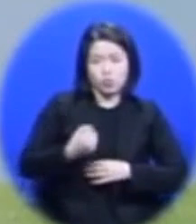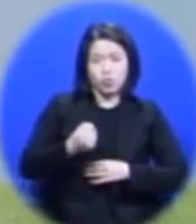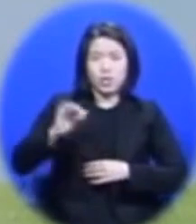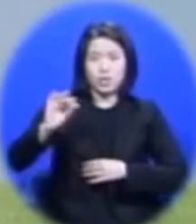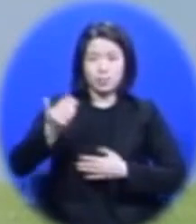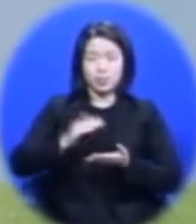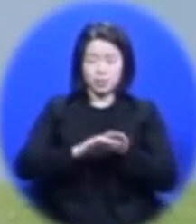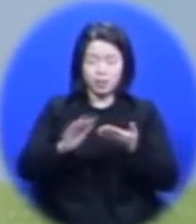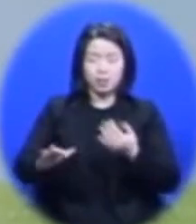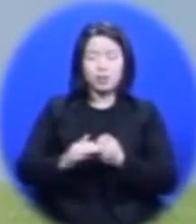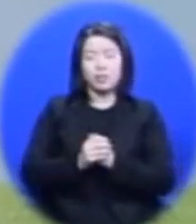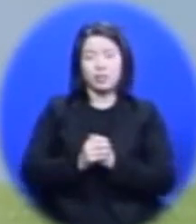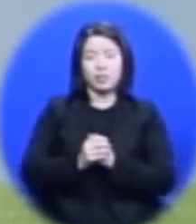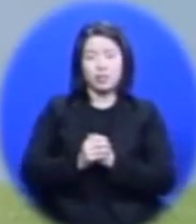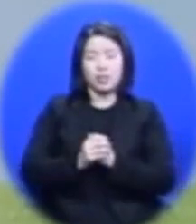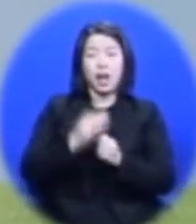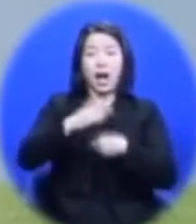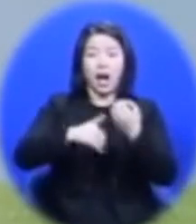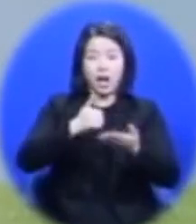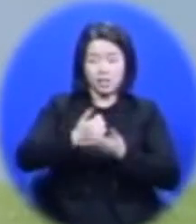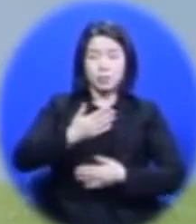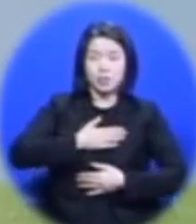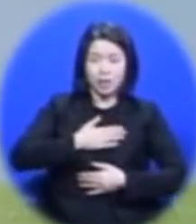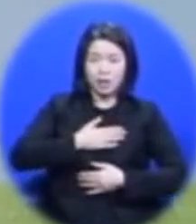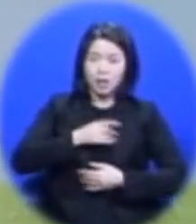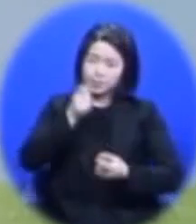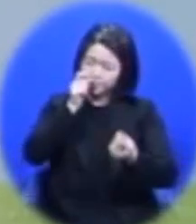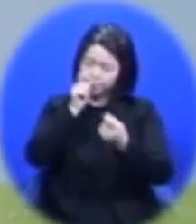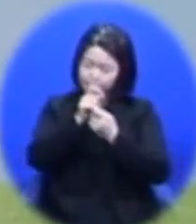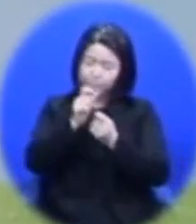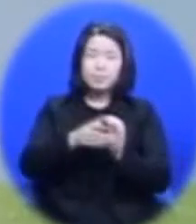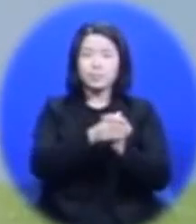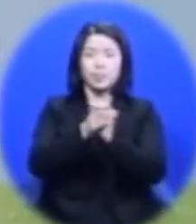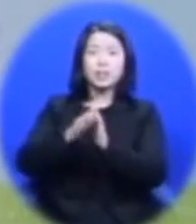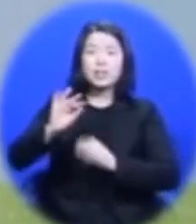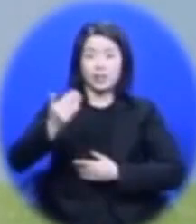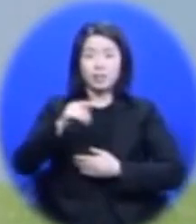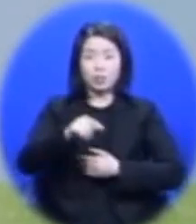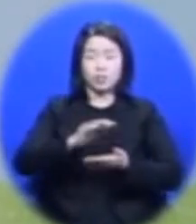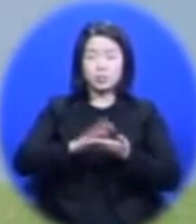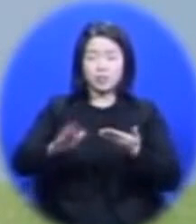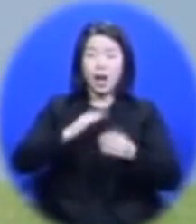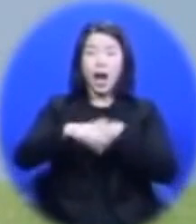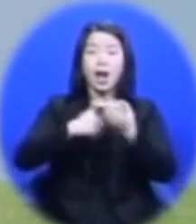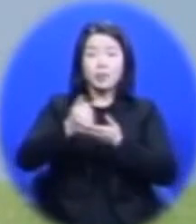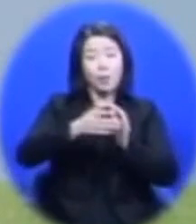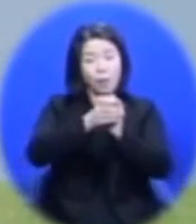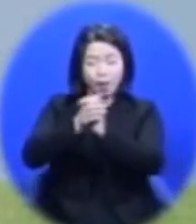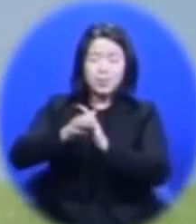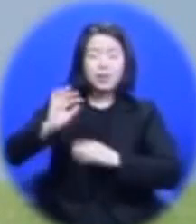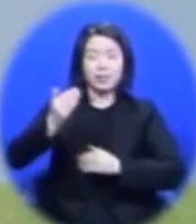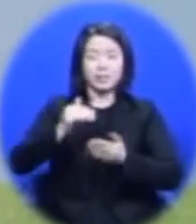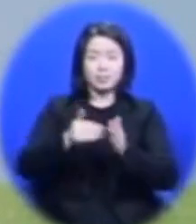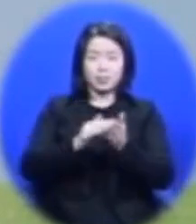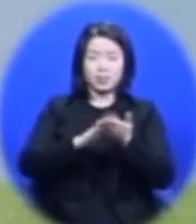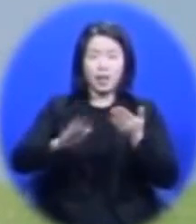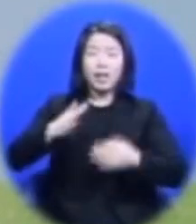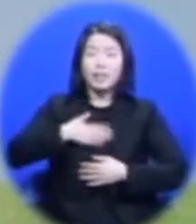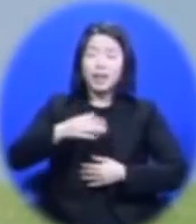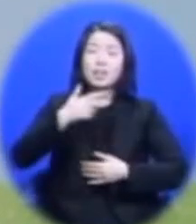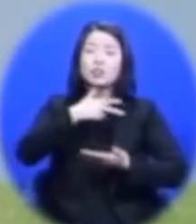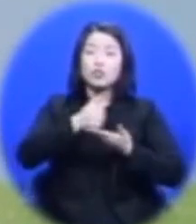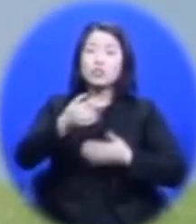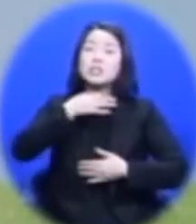거죠. 하나님과 내가 친밀해지는 겁니다. 하나님과 화평하게 됐으니까 내가 주님의 음성을